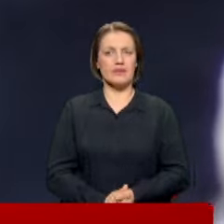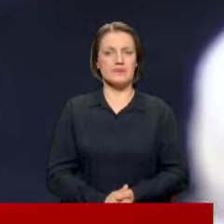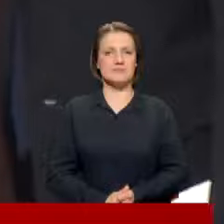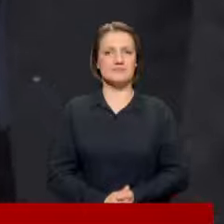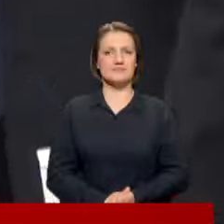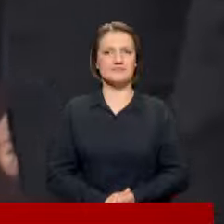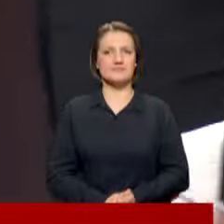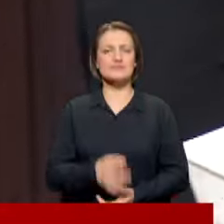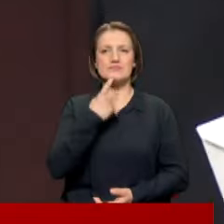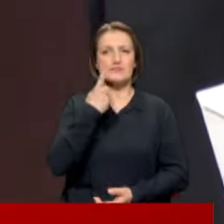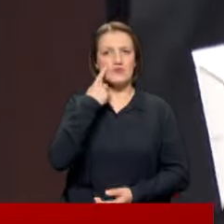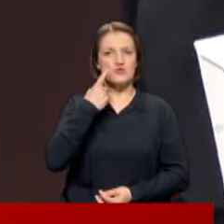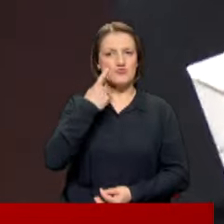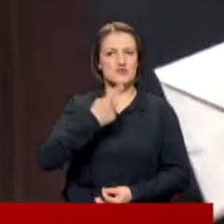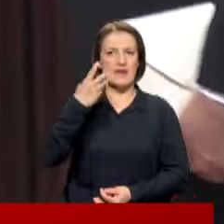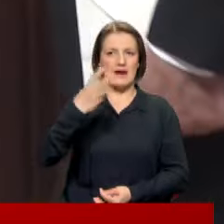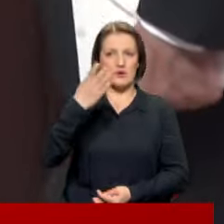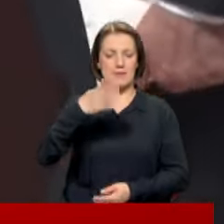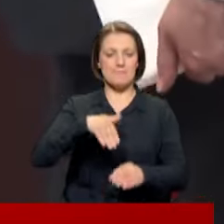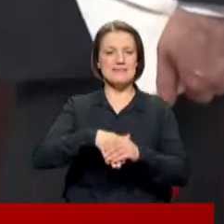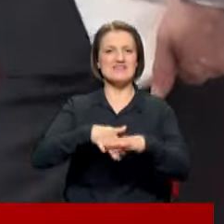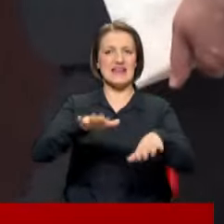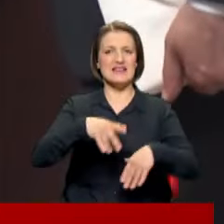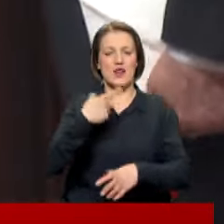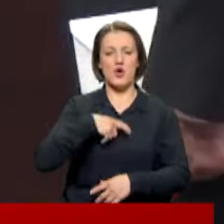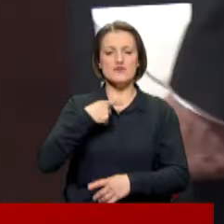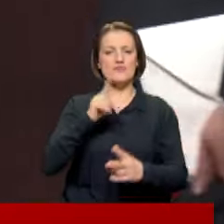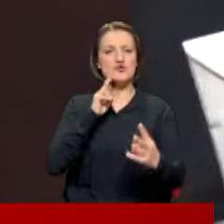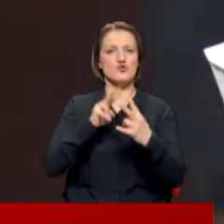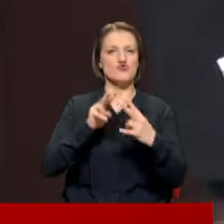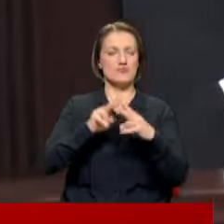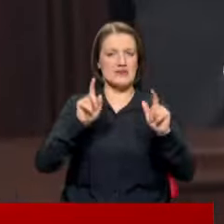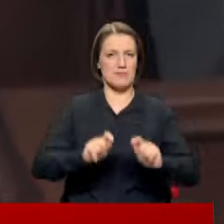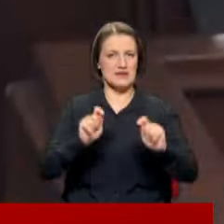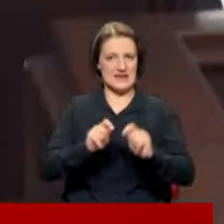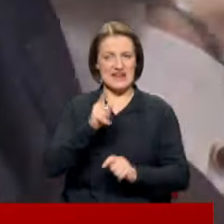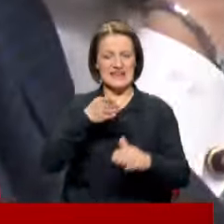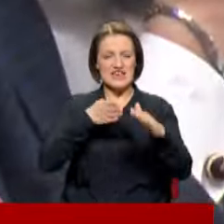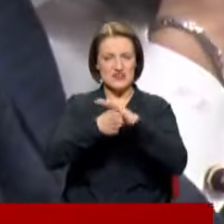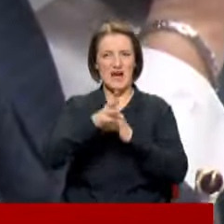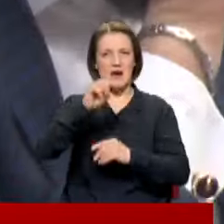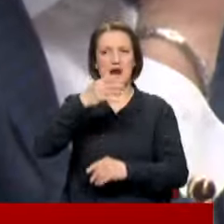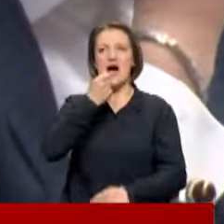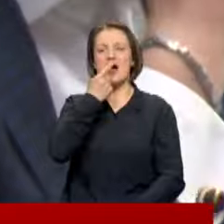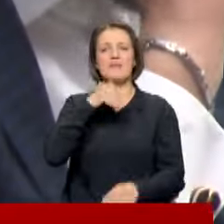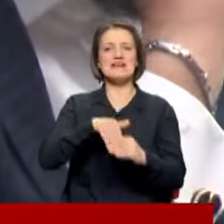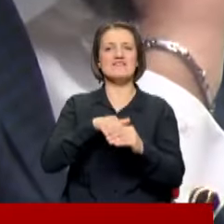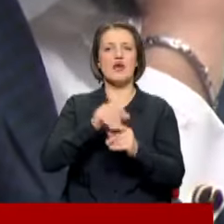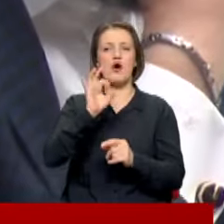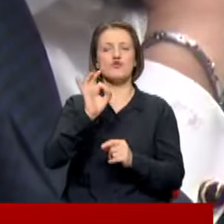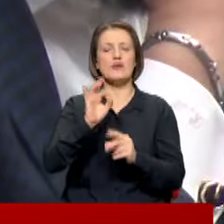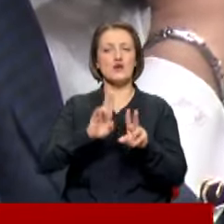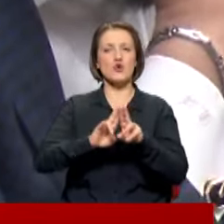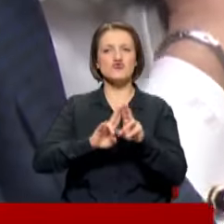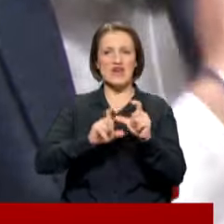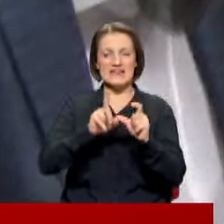iyi biliyoruz. İddiaya göre Cumhurbaşkanı Erdoğan milletvekilleriyle özel bir görüşme gerçekleştirirken içeriye AK Parti Ankara Milletvekili Osman